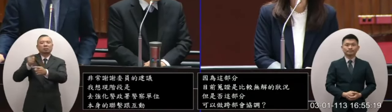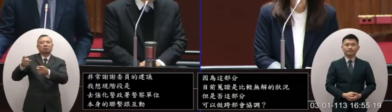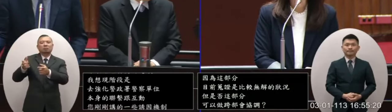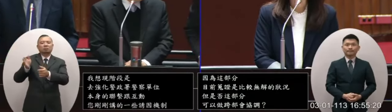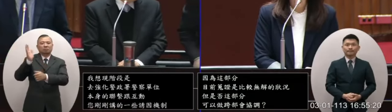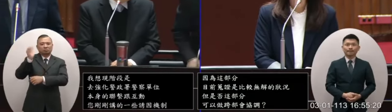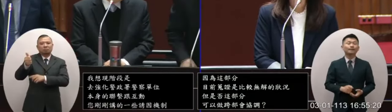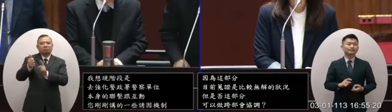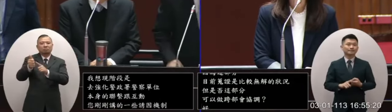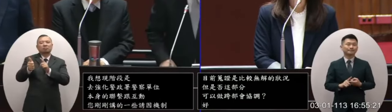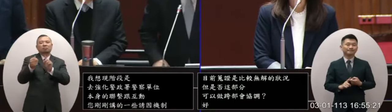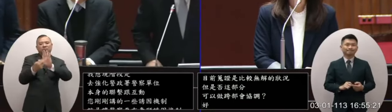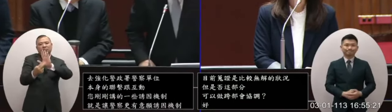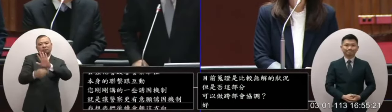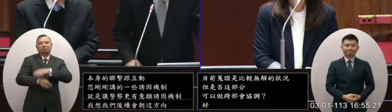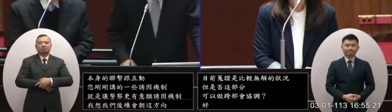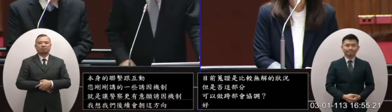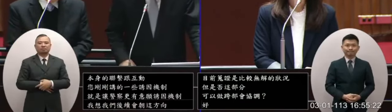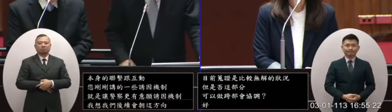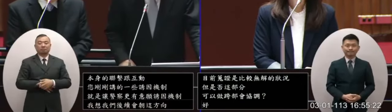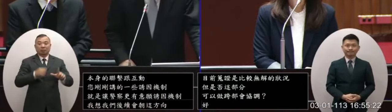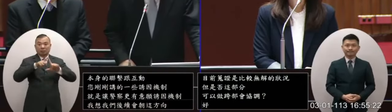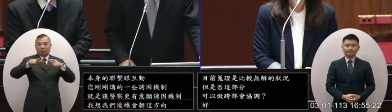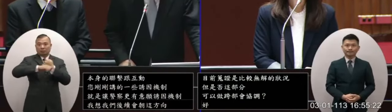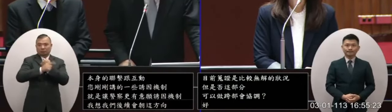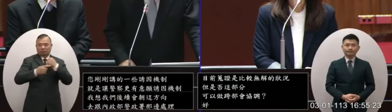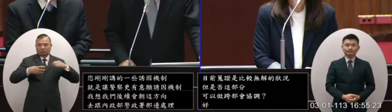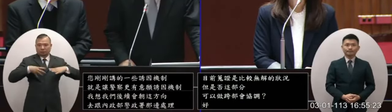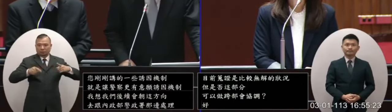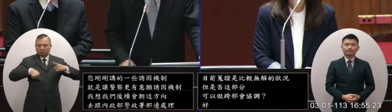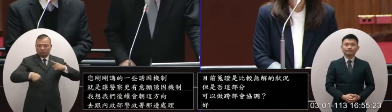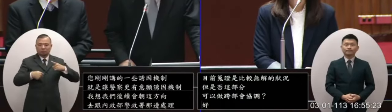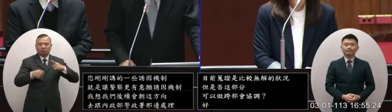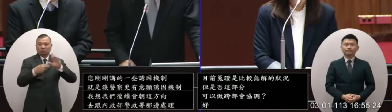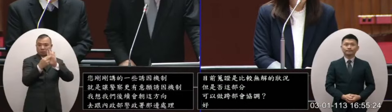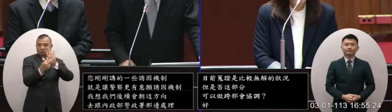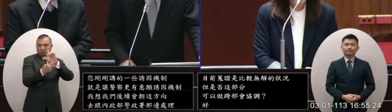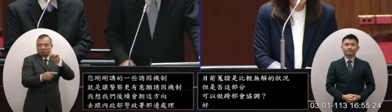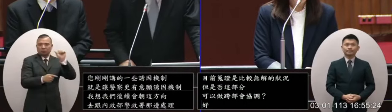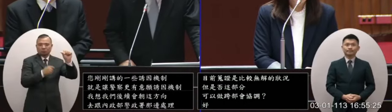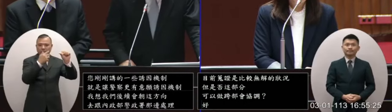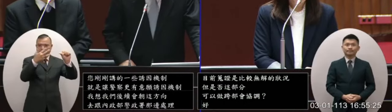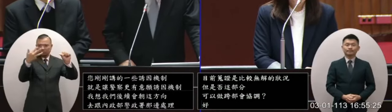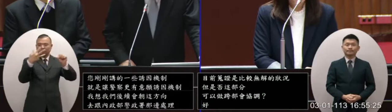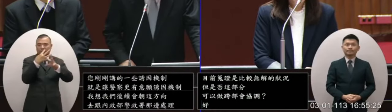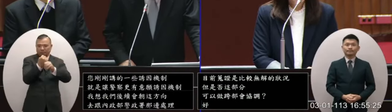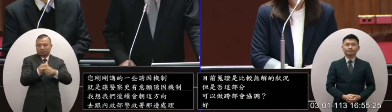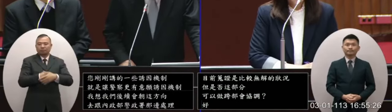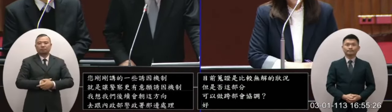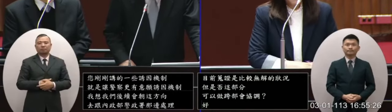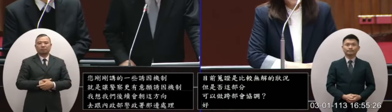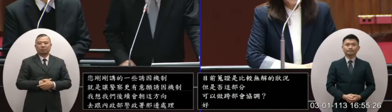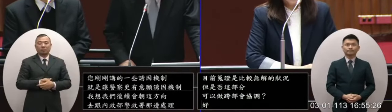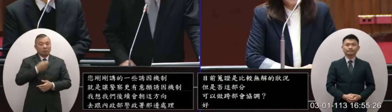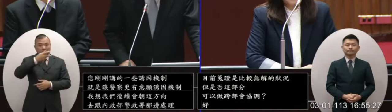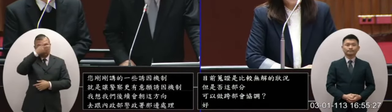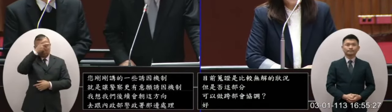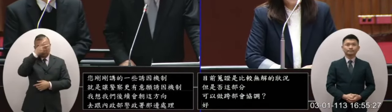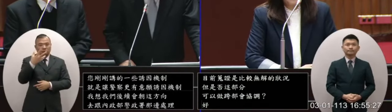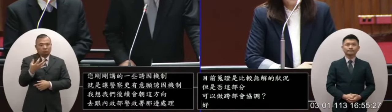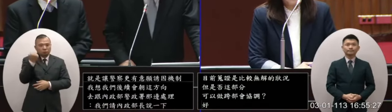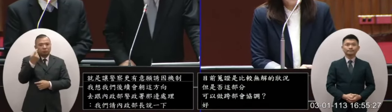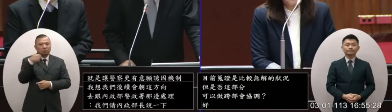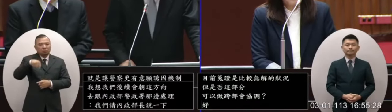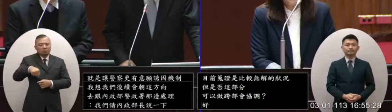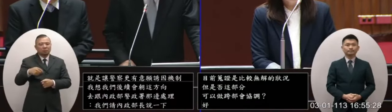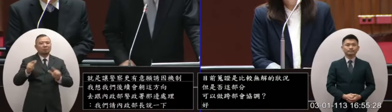的指教。那依据大法官的一个释字第588号的一个解释哦，广义的警察权还有动物